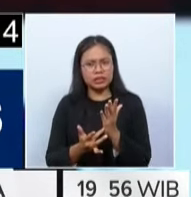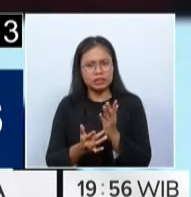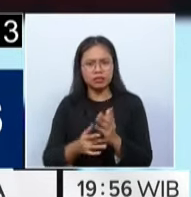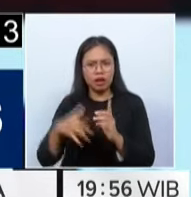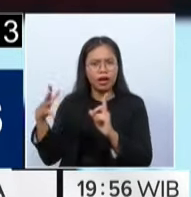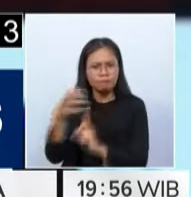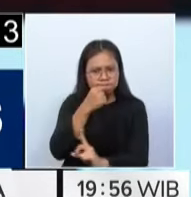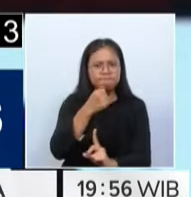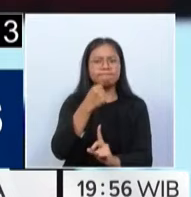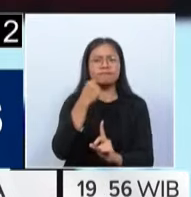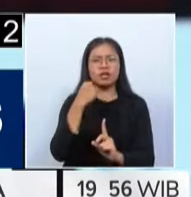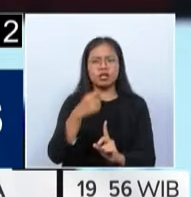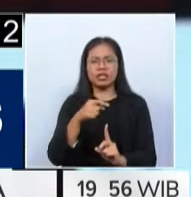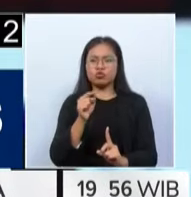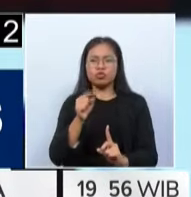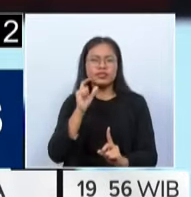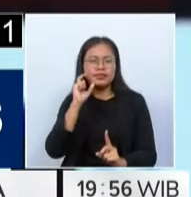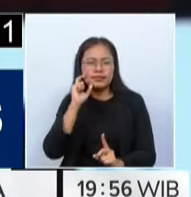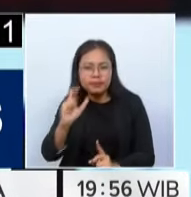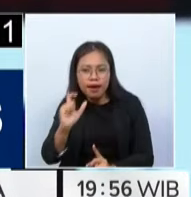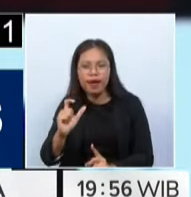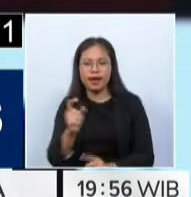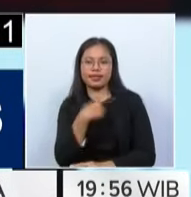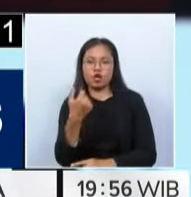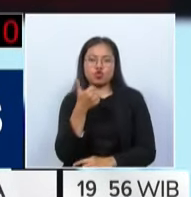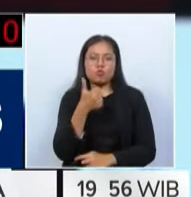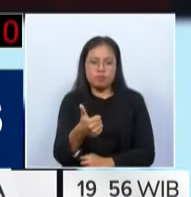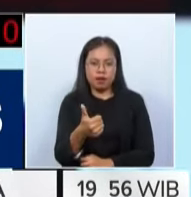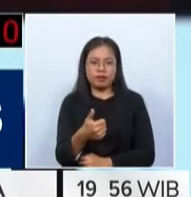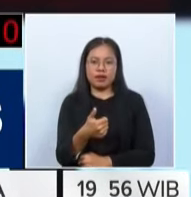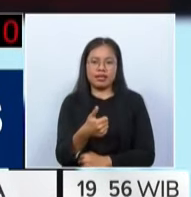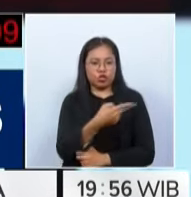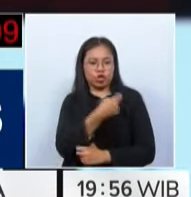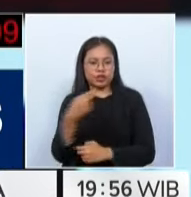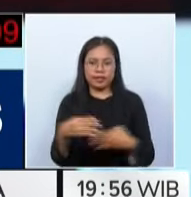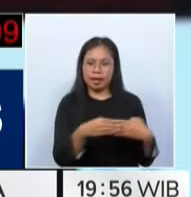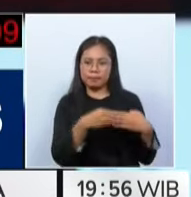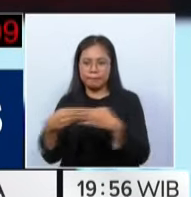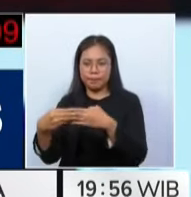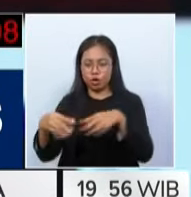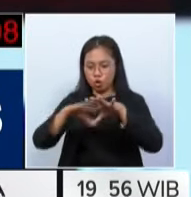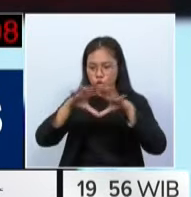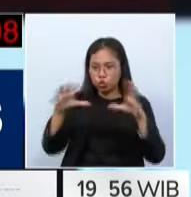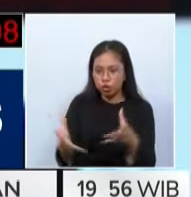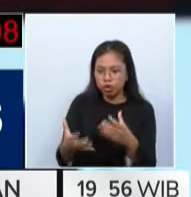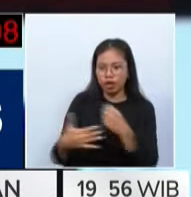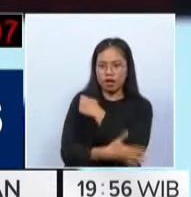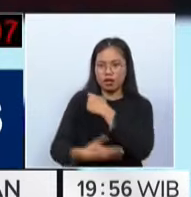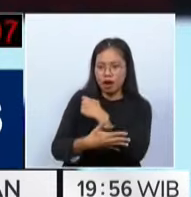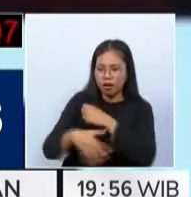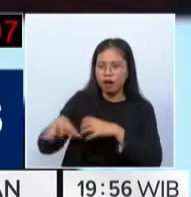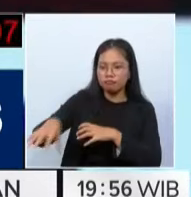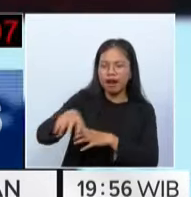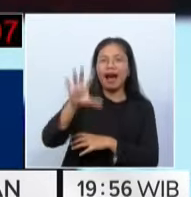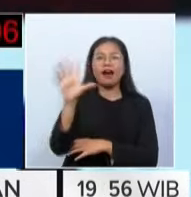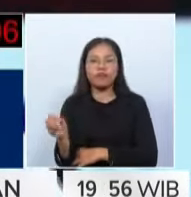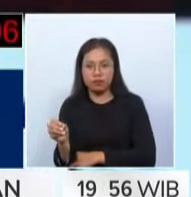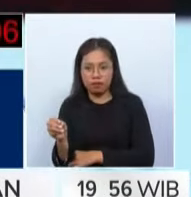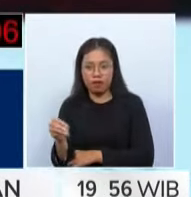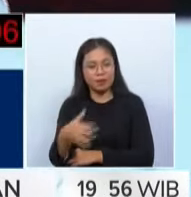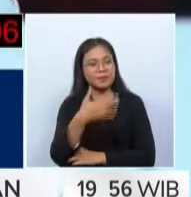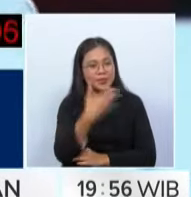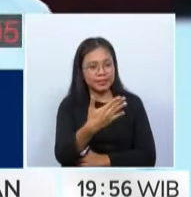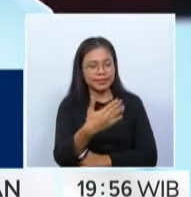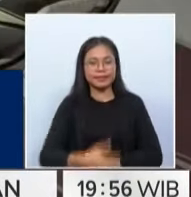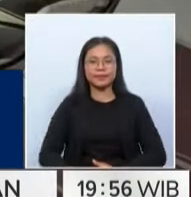itu yang akan membuat kita memimpin dunia Selatan Terima kasih baik terima kasih